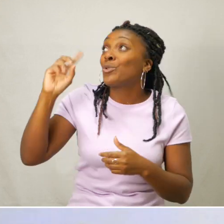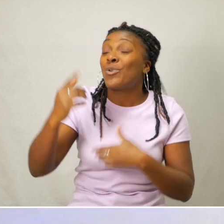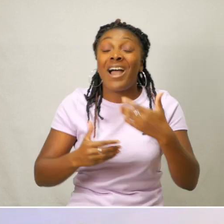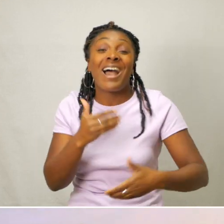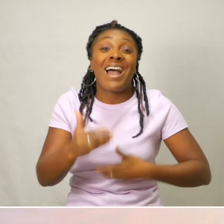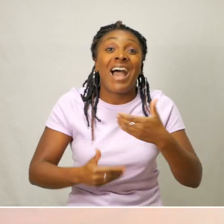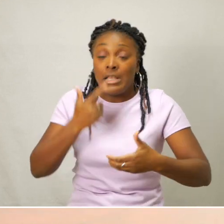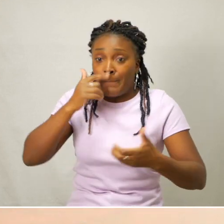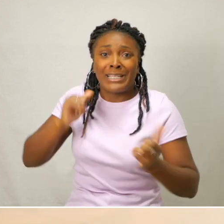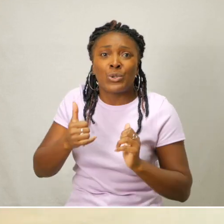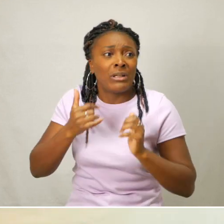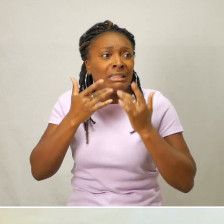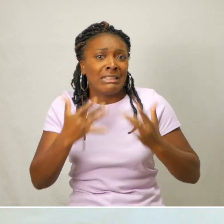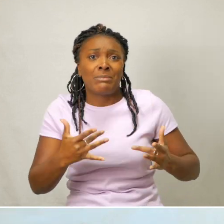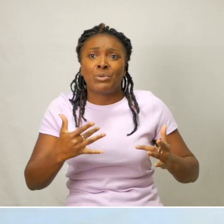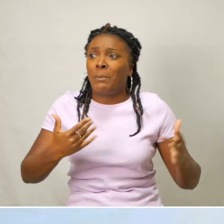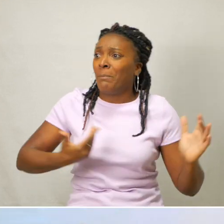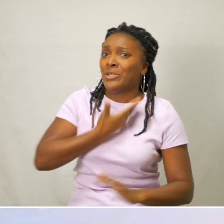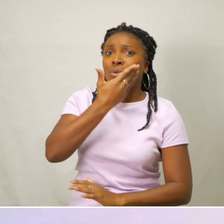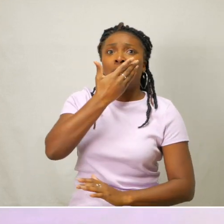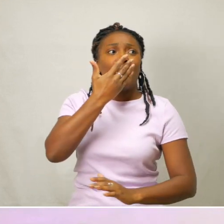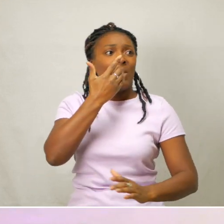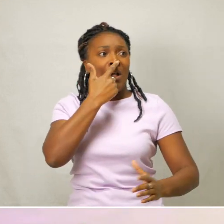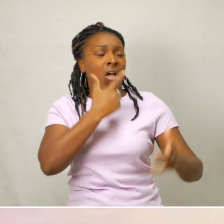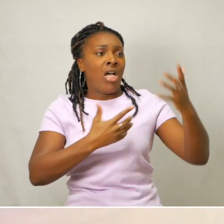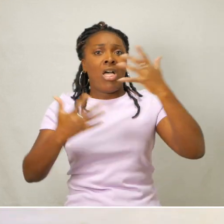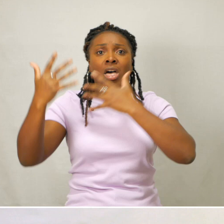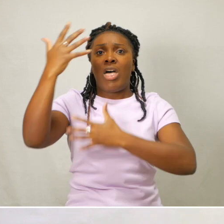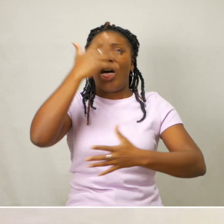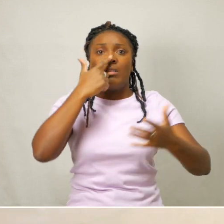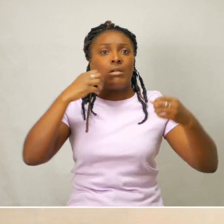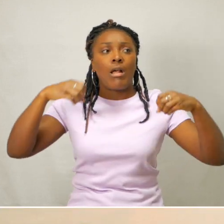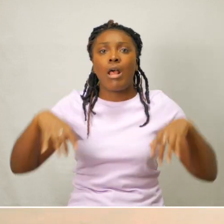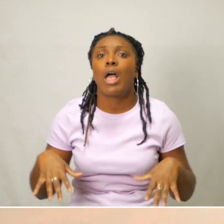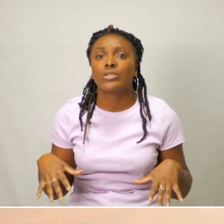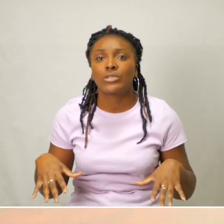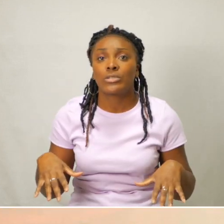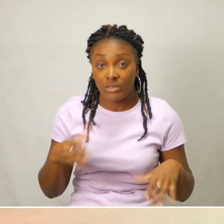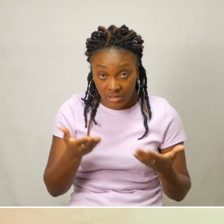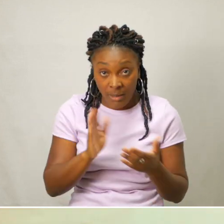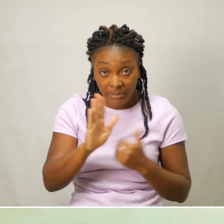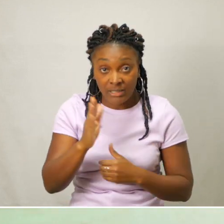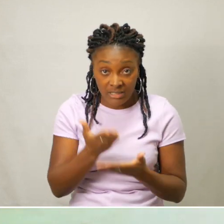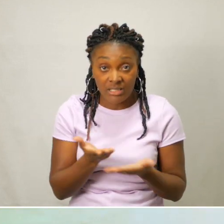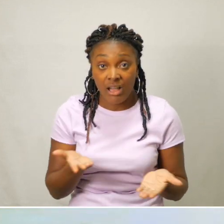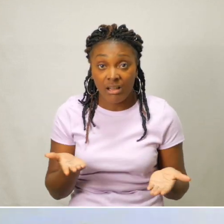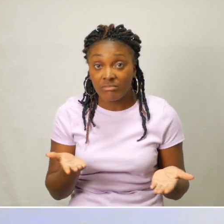pression, un peu de déception, un peu de blessure, un peu d'opposition, tu es quelqu'un qui baisse les armes et qui dit « on n'y arrivera